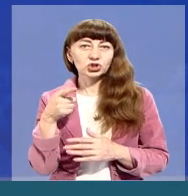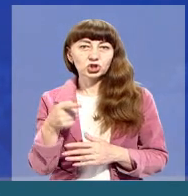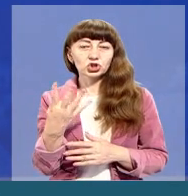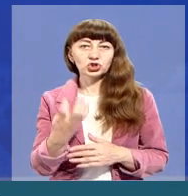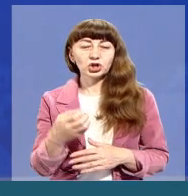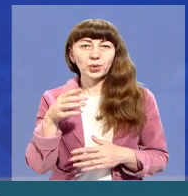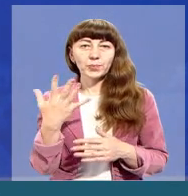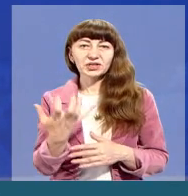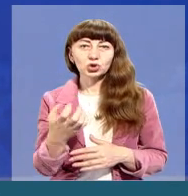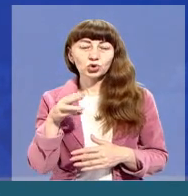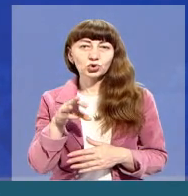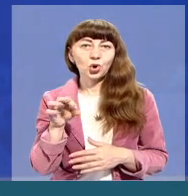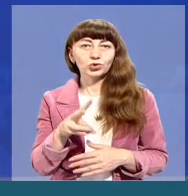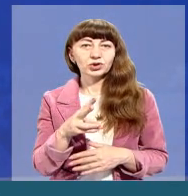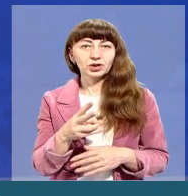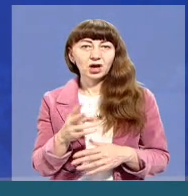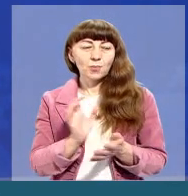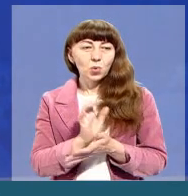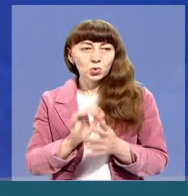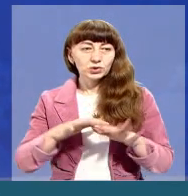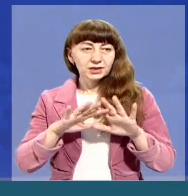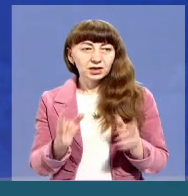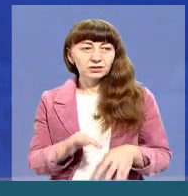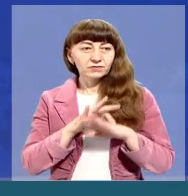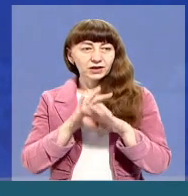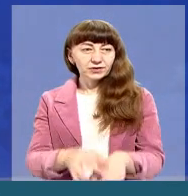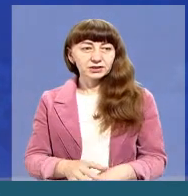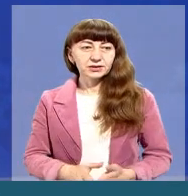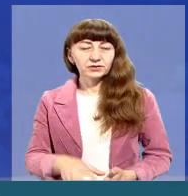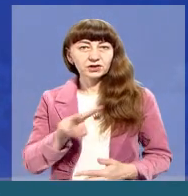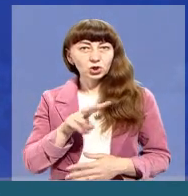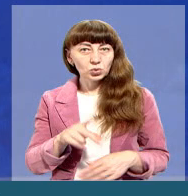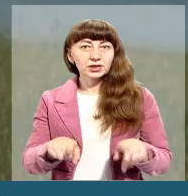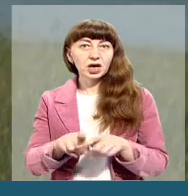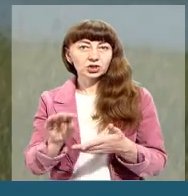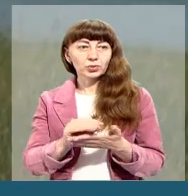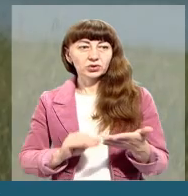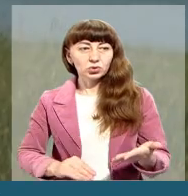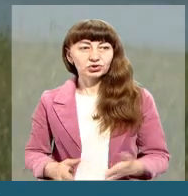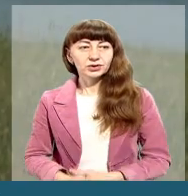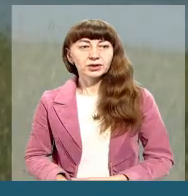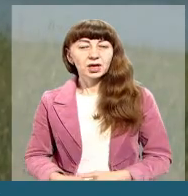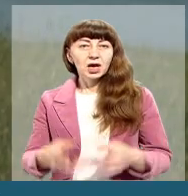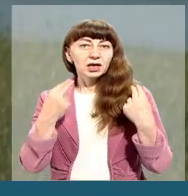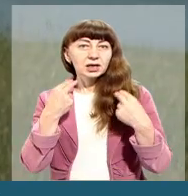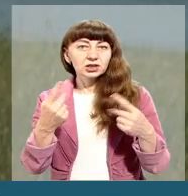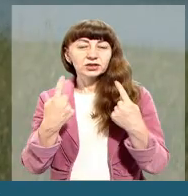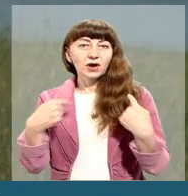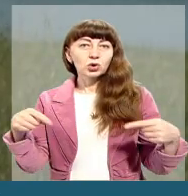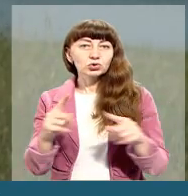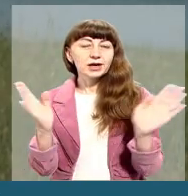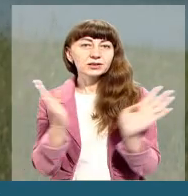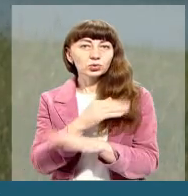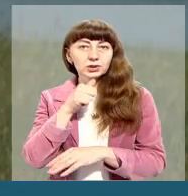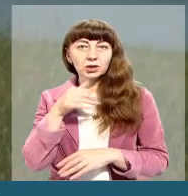1400-500 тонн отходов. Также акции проводились и в июне, и в июле месяце текущего года. Вопросы качества окружающей среды